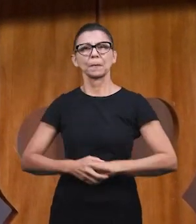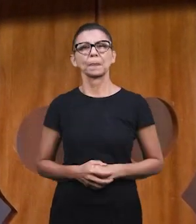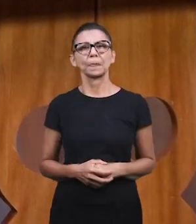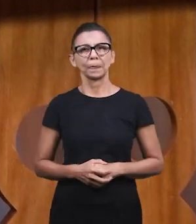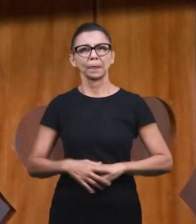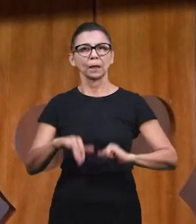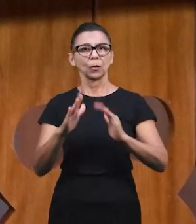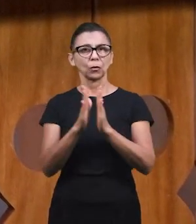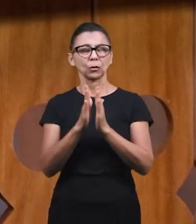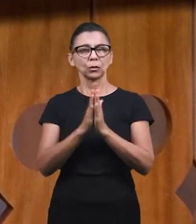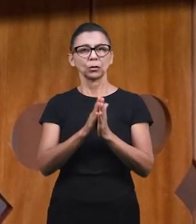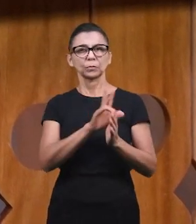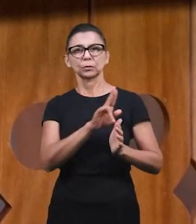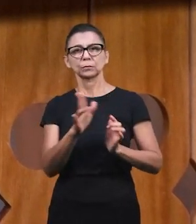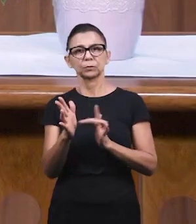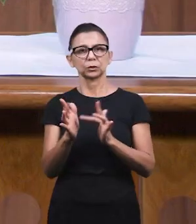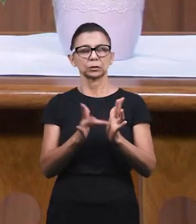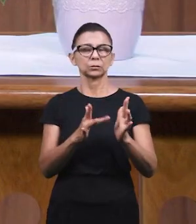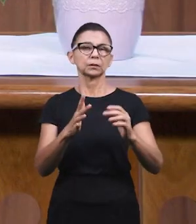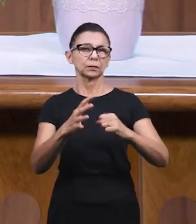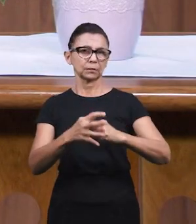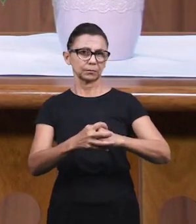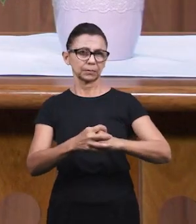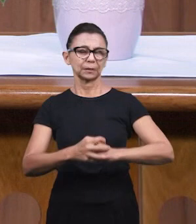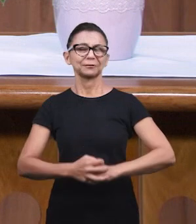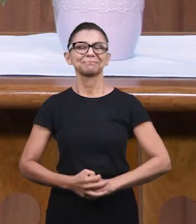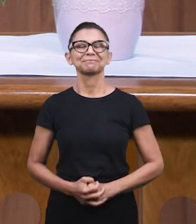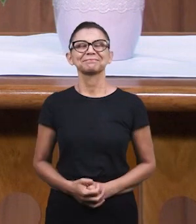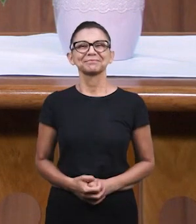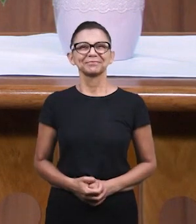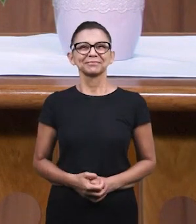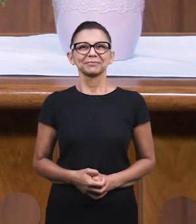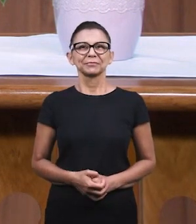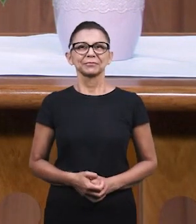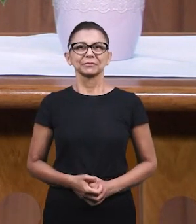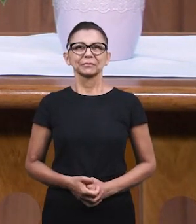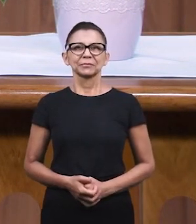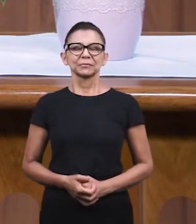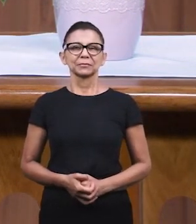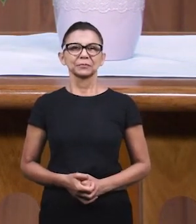вся честь. Мы молимся к Тебе во имя Господа Иисуса. Аминь.